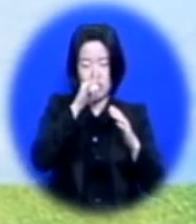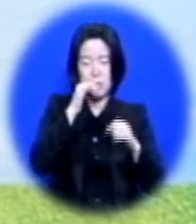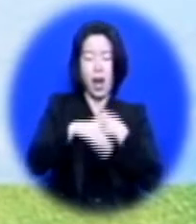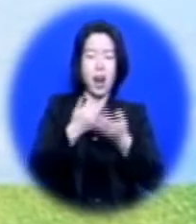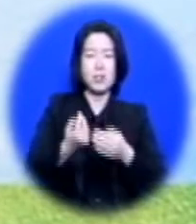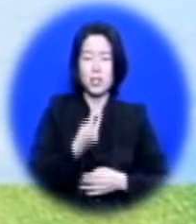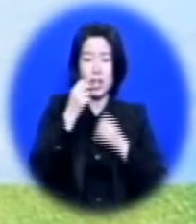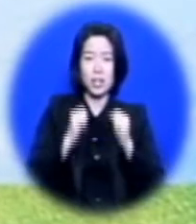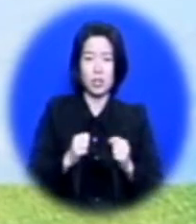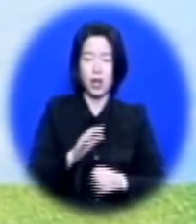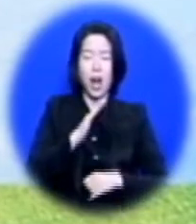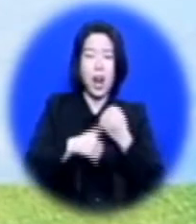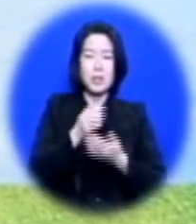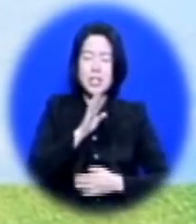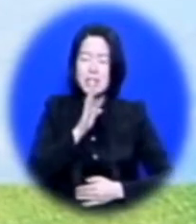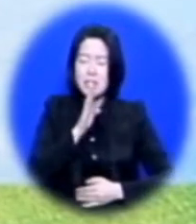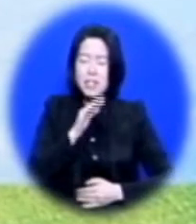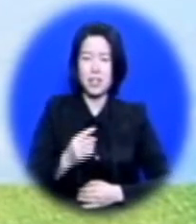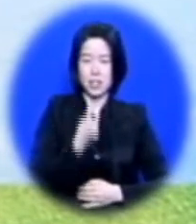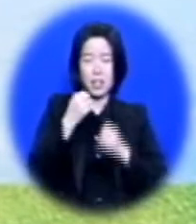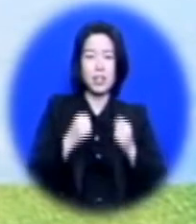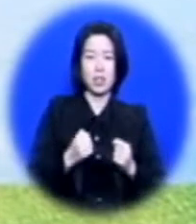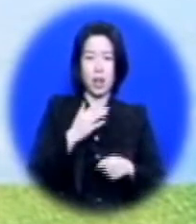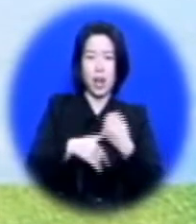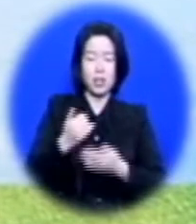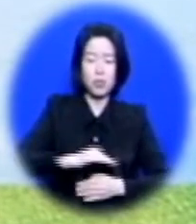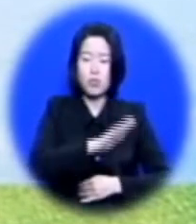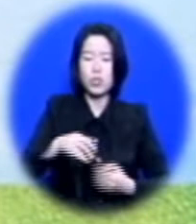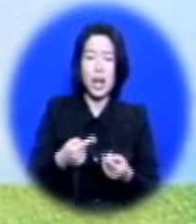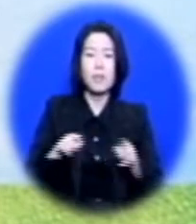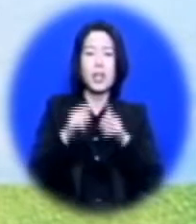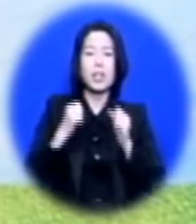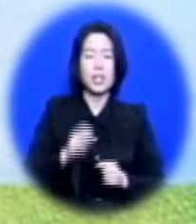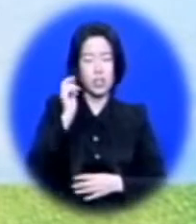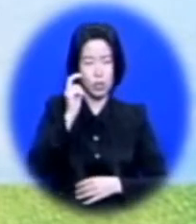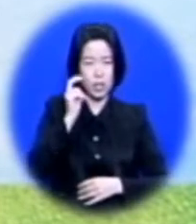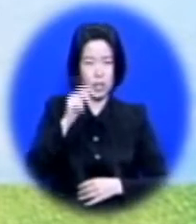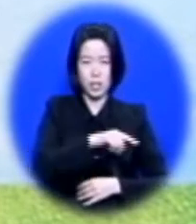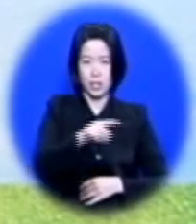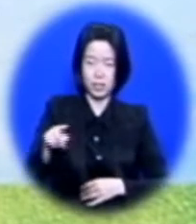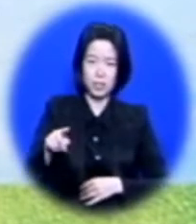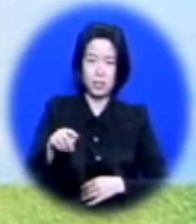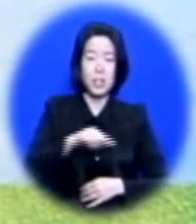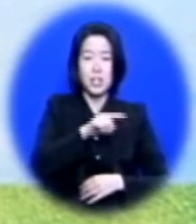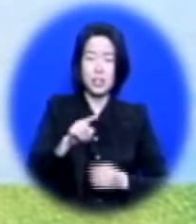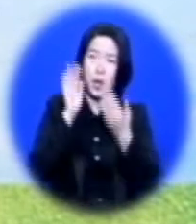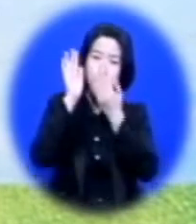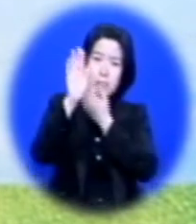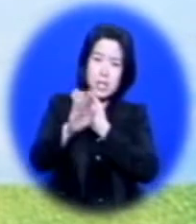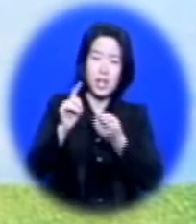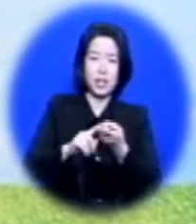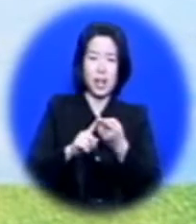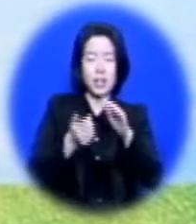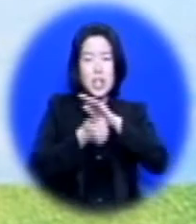수 하나님의 진짜 살아 계시고 하나님의 우리와 같이 계시거나 그들은 그들의 미래에 대한